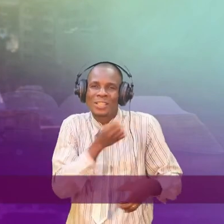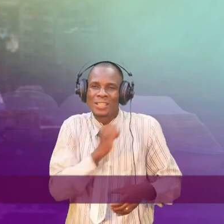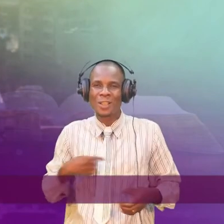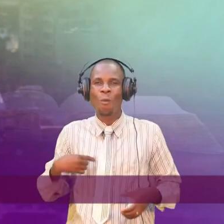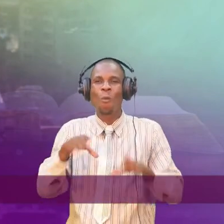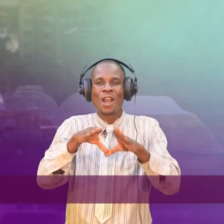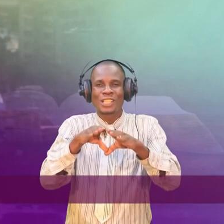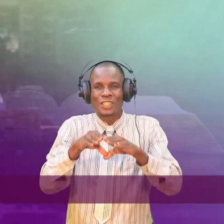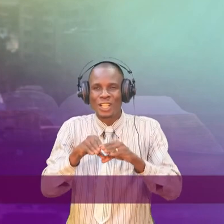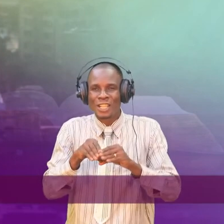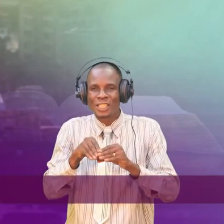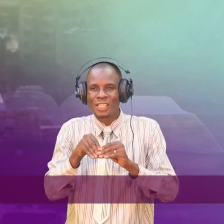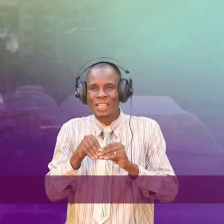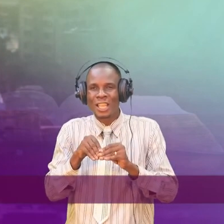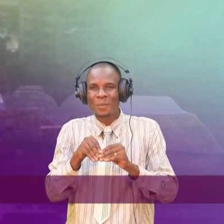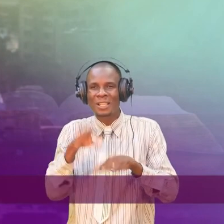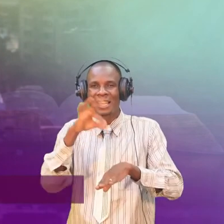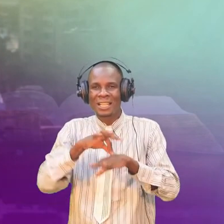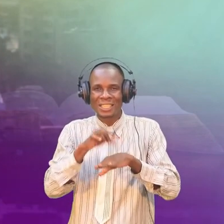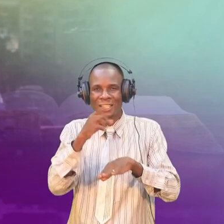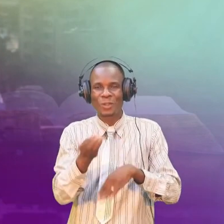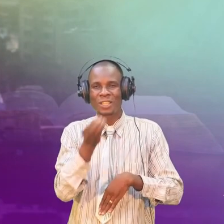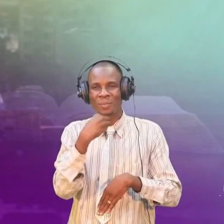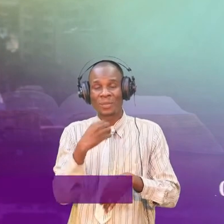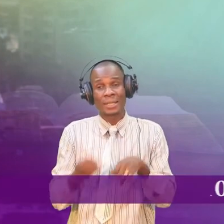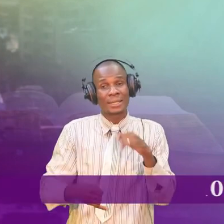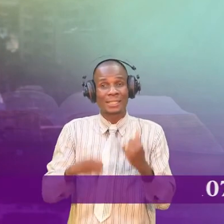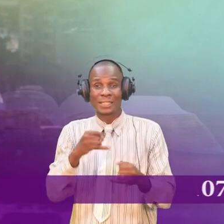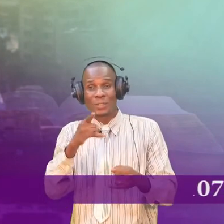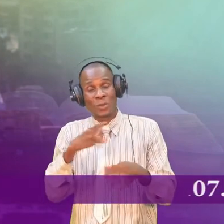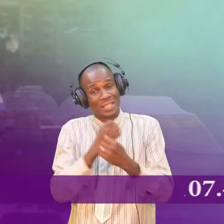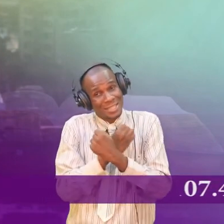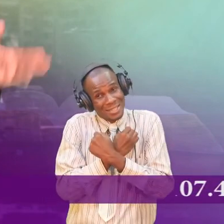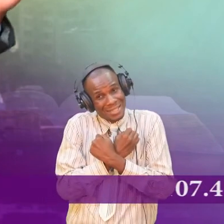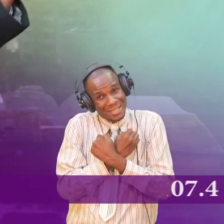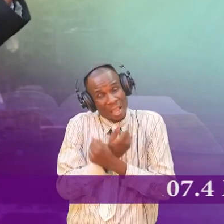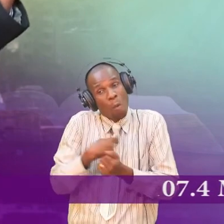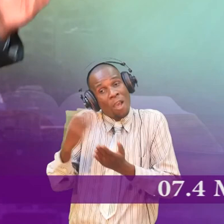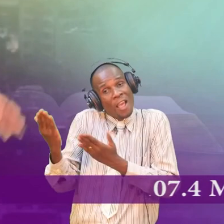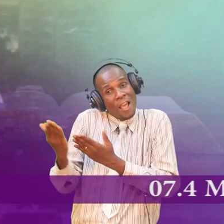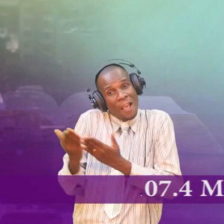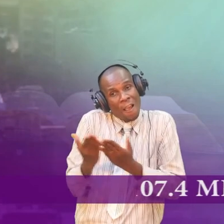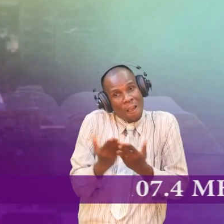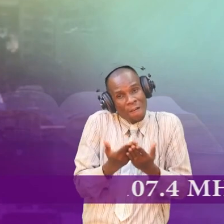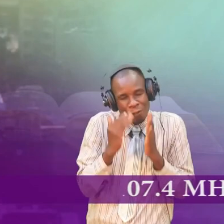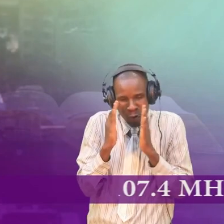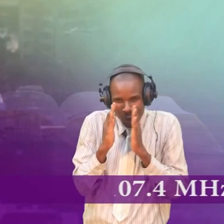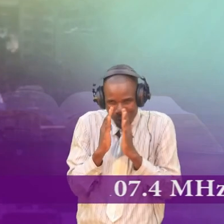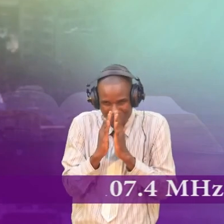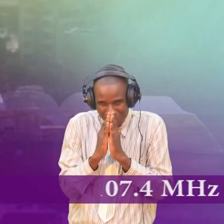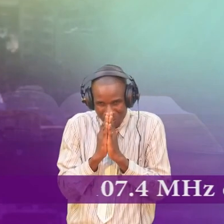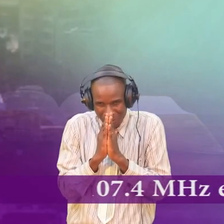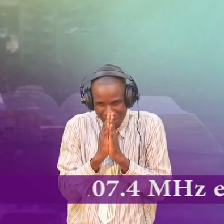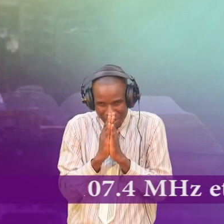Kristo wewe unapata ushindi. Katika Kristo siku moja utafika mbinguni. Kwa nini huwezi kusema ndiyo